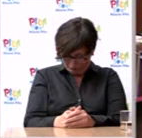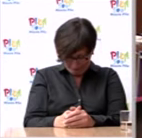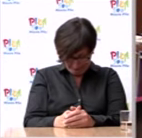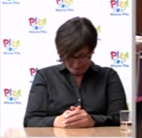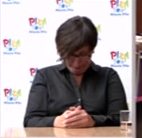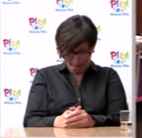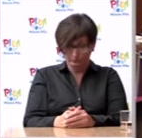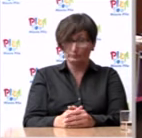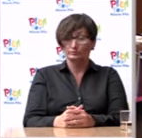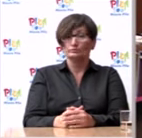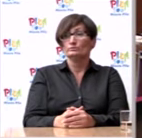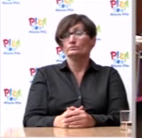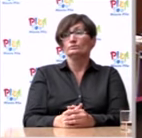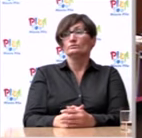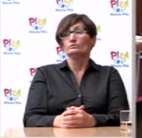Dziękuję bardzo.